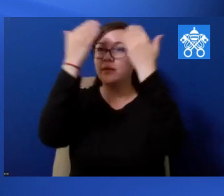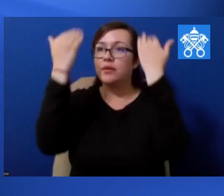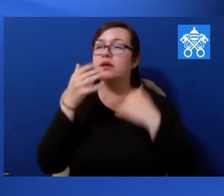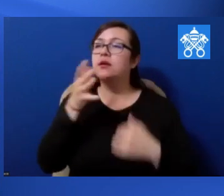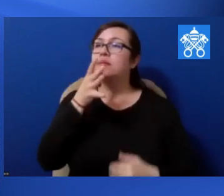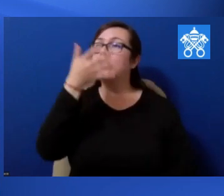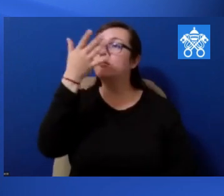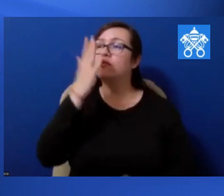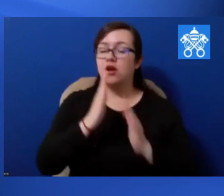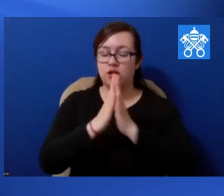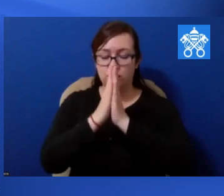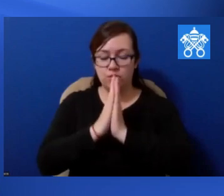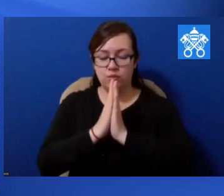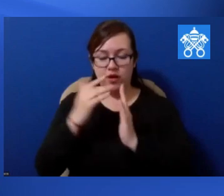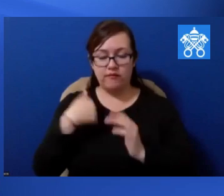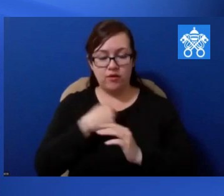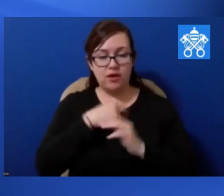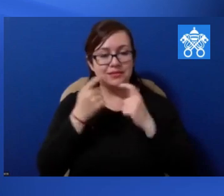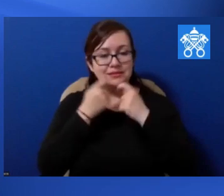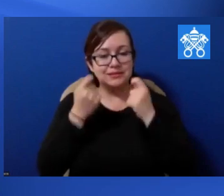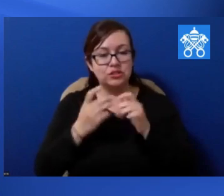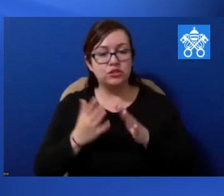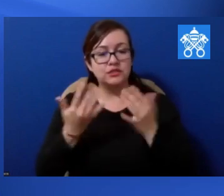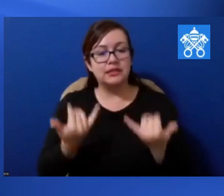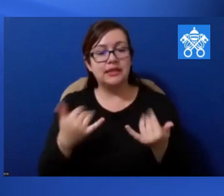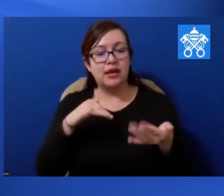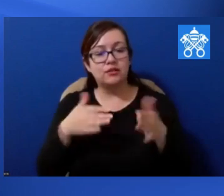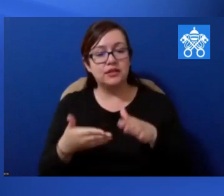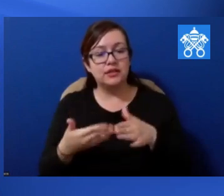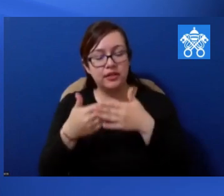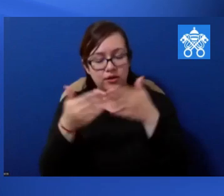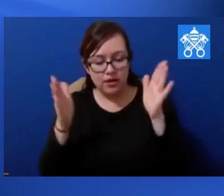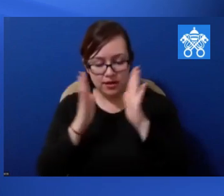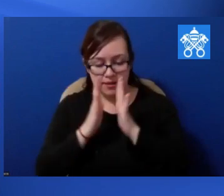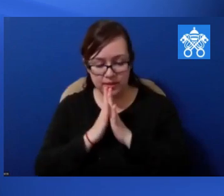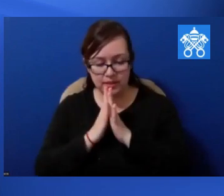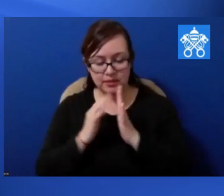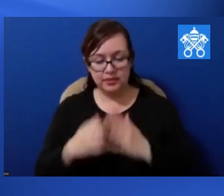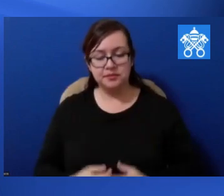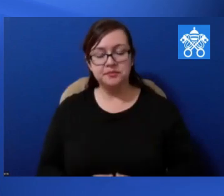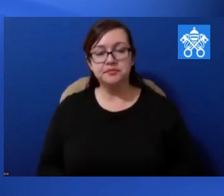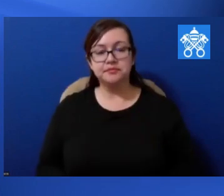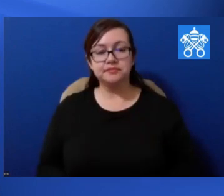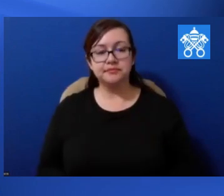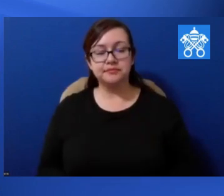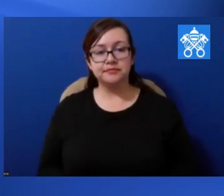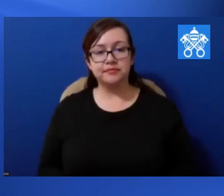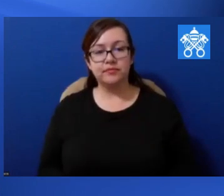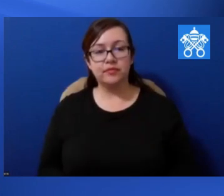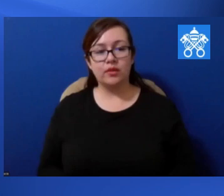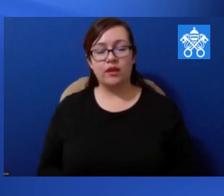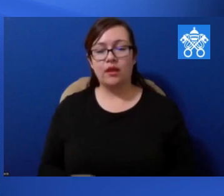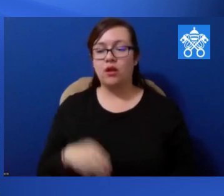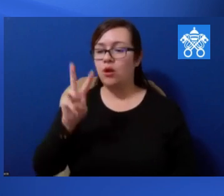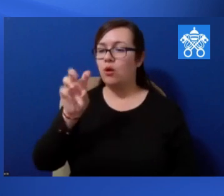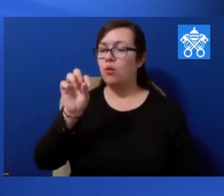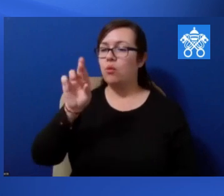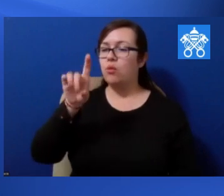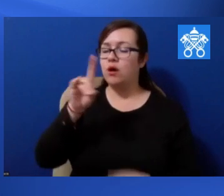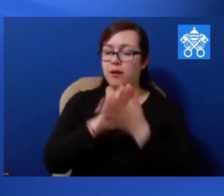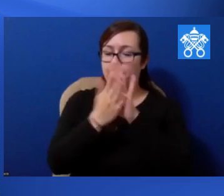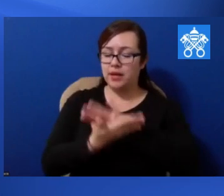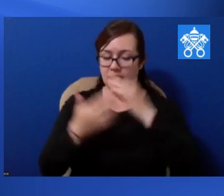Mater Dei, ora pro nobis peccatoribus, nunc et in hora mortis nostre. Amen. E verbum caro factum